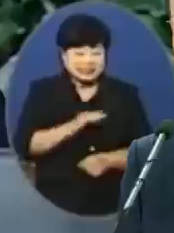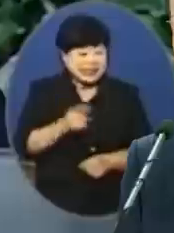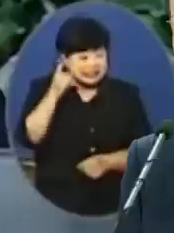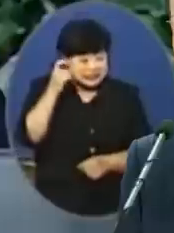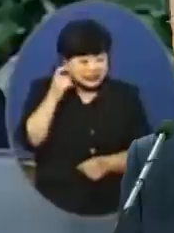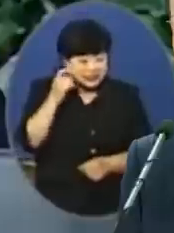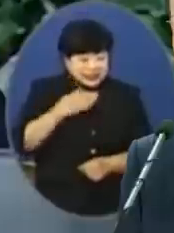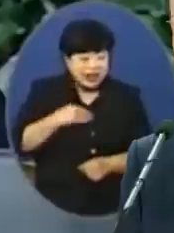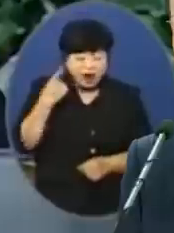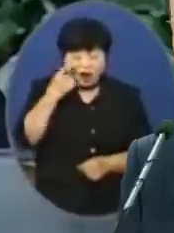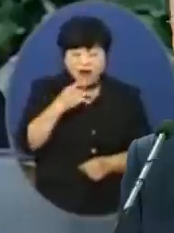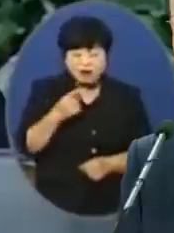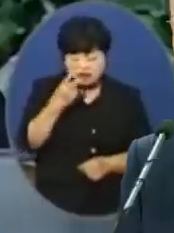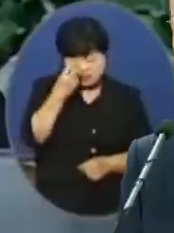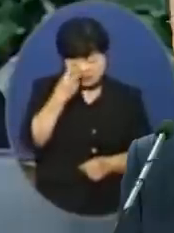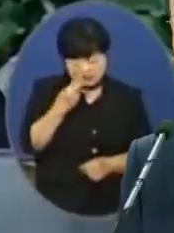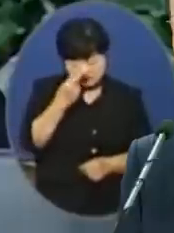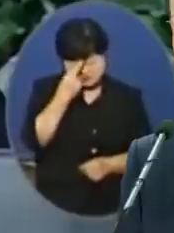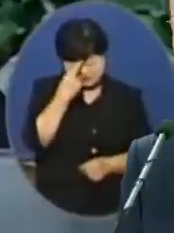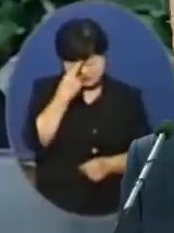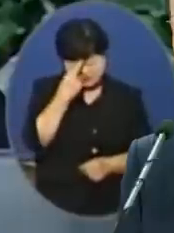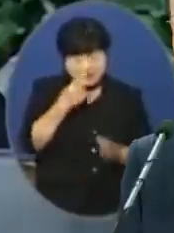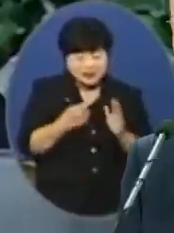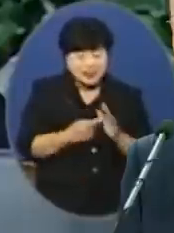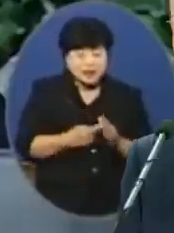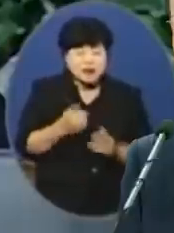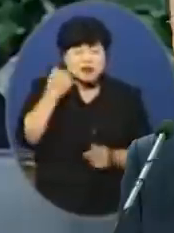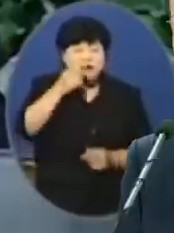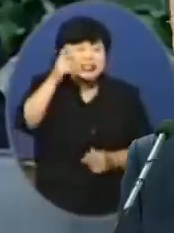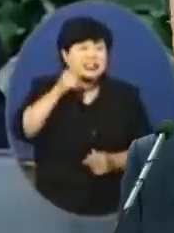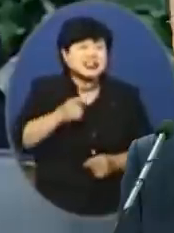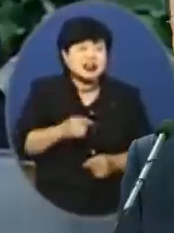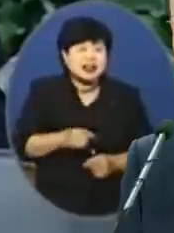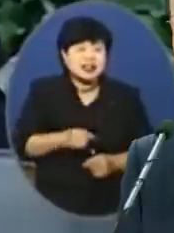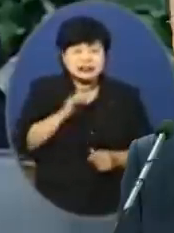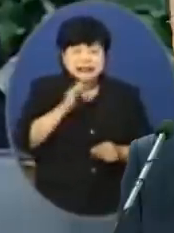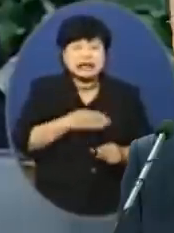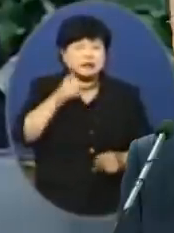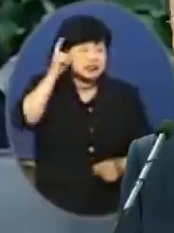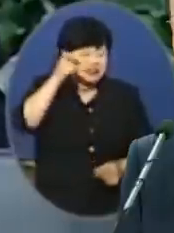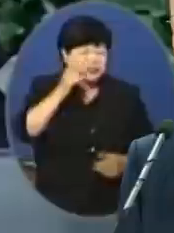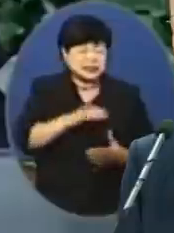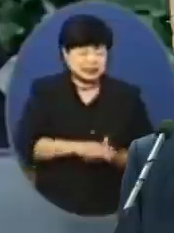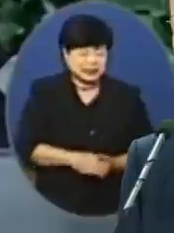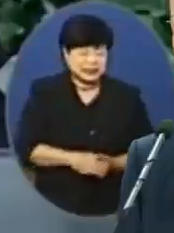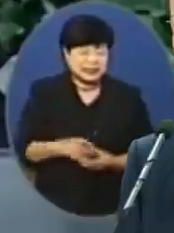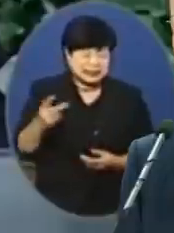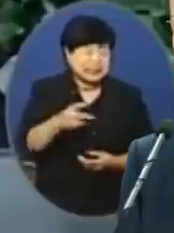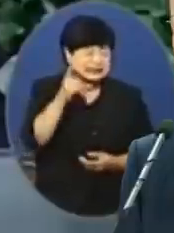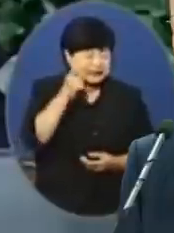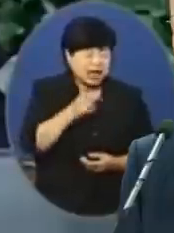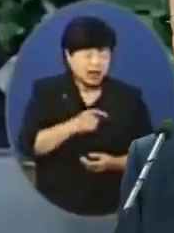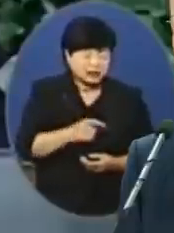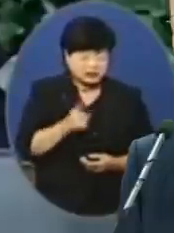내가 찡그린 얼굴로 못 나왔으면 누가 사진 찍었어? 새로 찍어 형편없어.